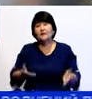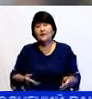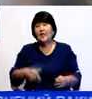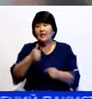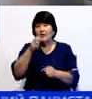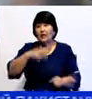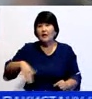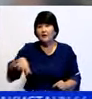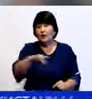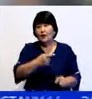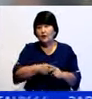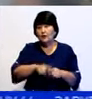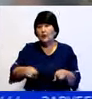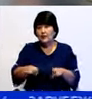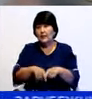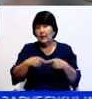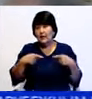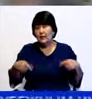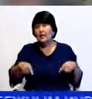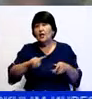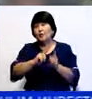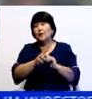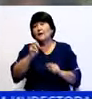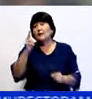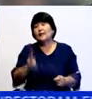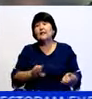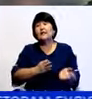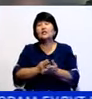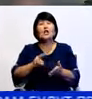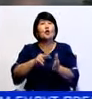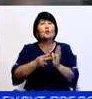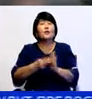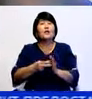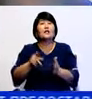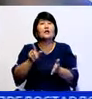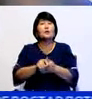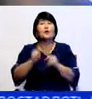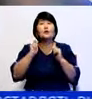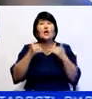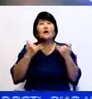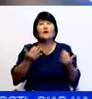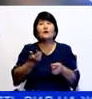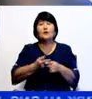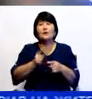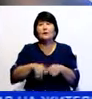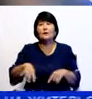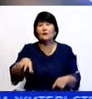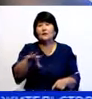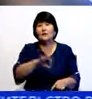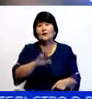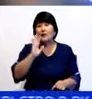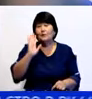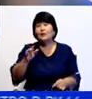Главой государства также был представлен ряд кардинальных перемен в социальной сфере. План компенсионного возраста для женщин до 2028 года